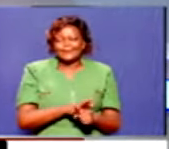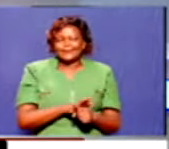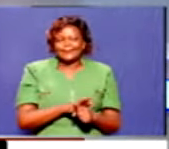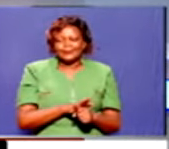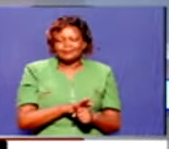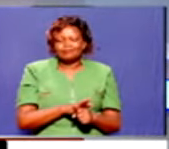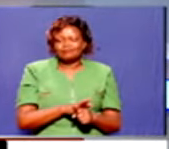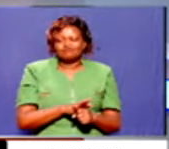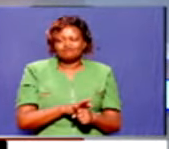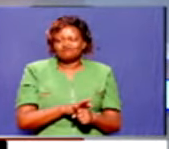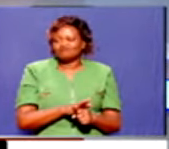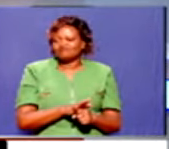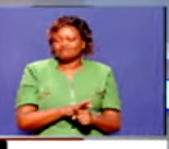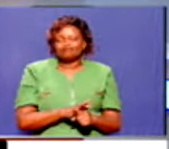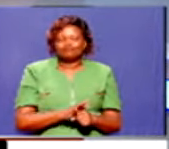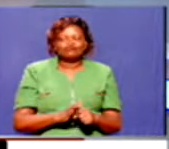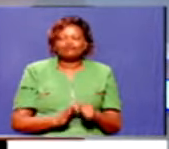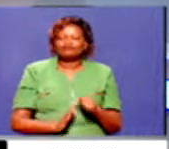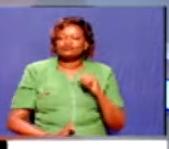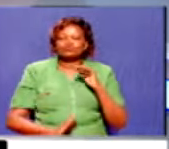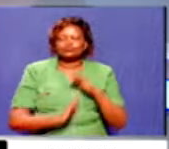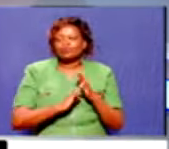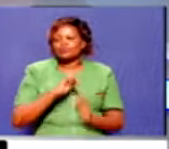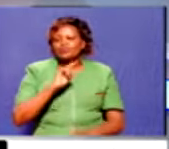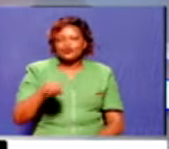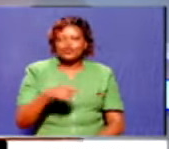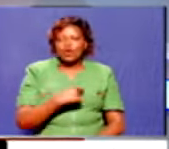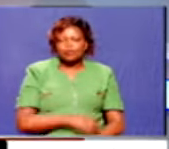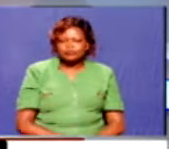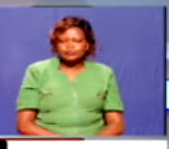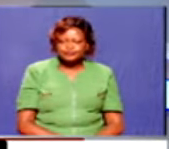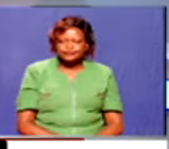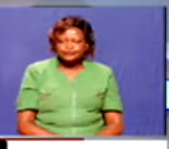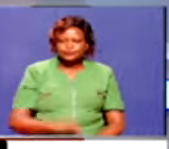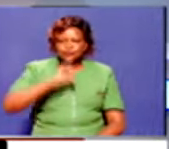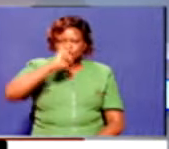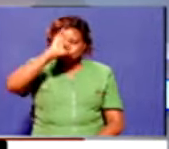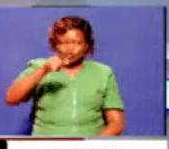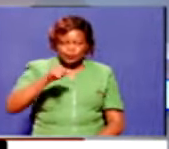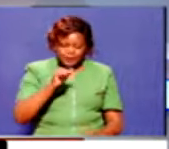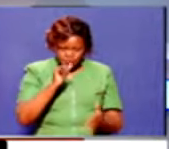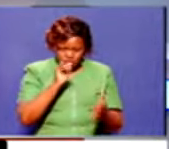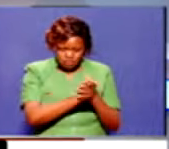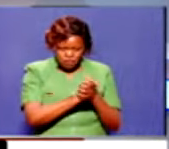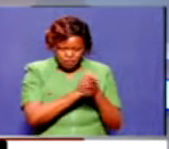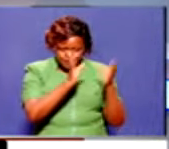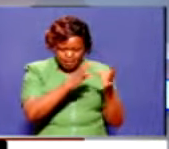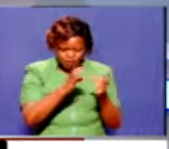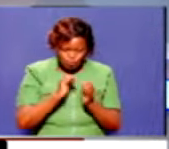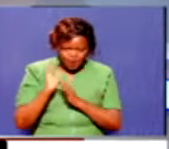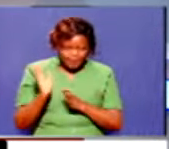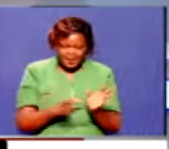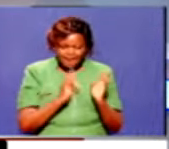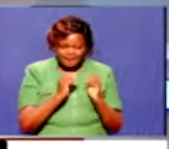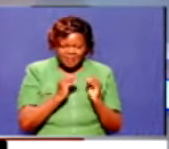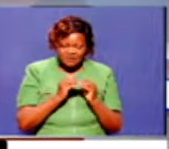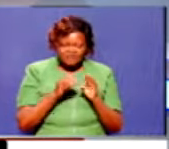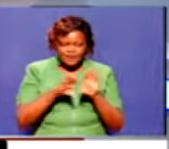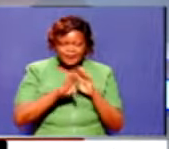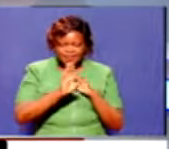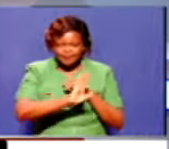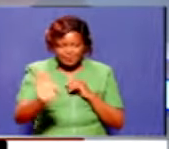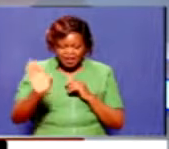Taarifa zaidi sasa upande wa siasa ni kwamba chama cha Jubilee kitaandaa mkutano wa wajumbe wake mwishoni mwa mwezi huu, ambapo